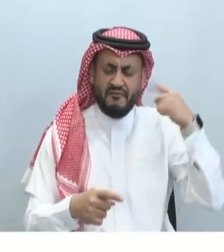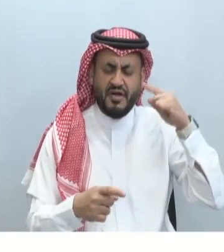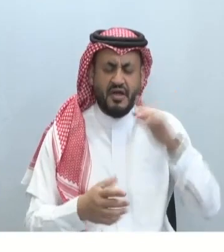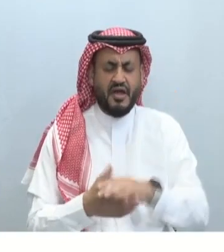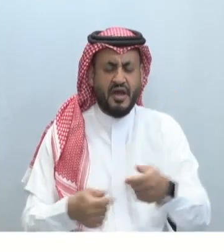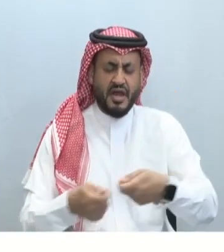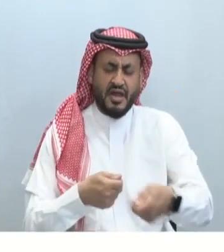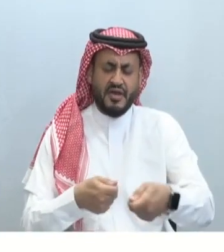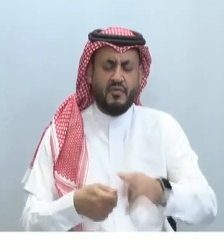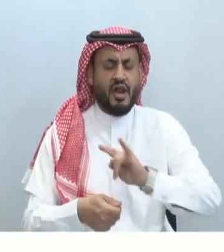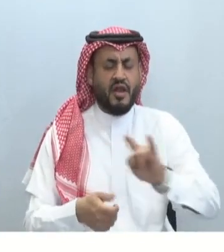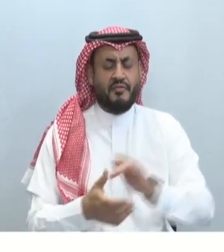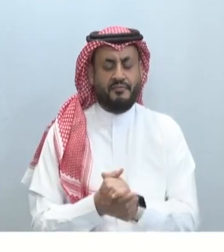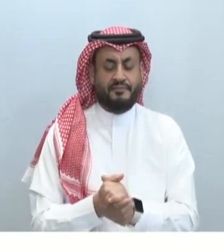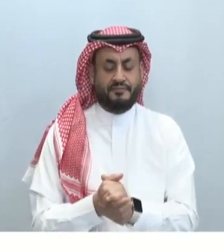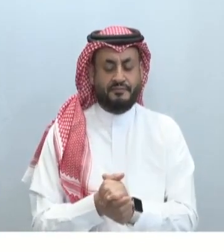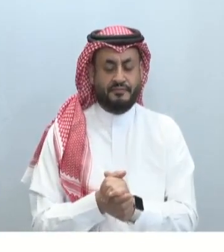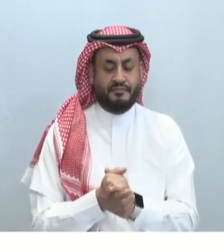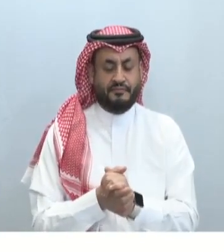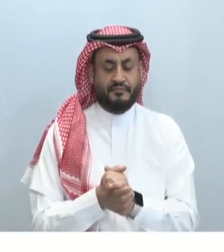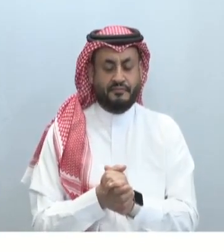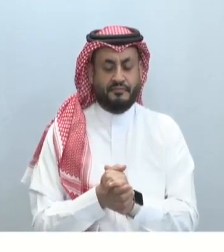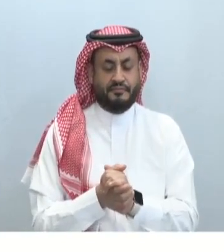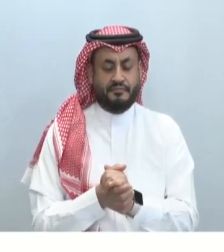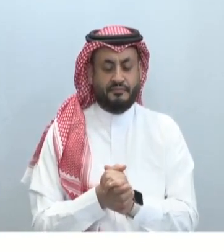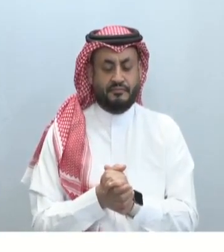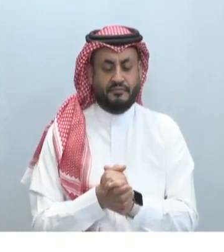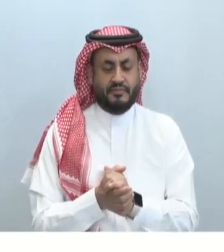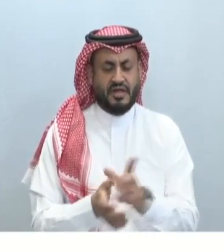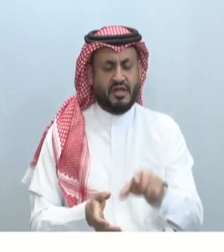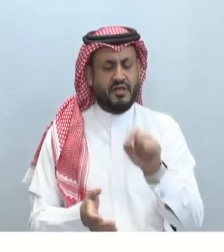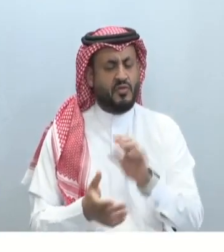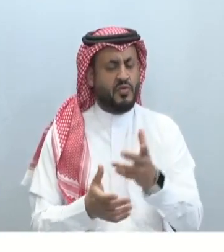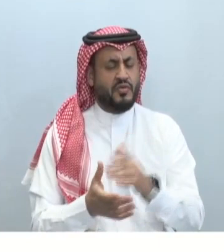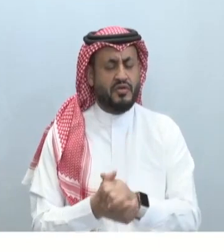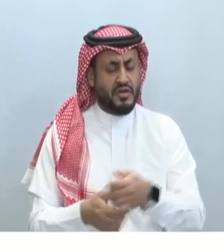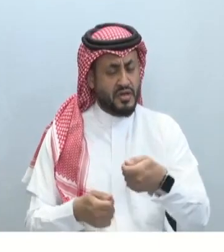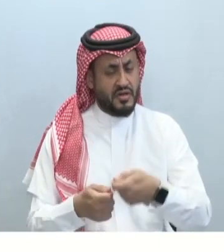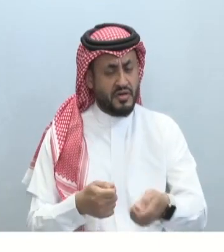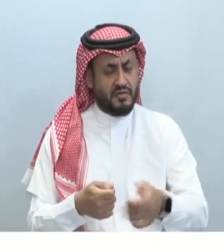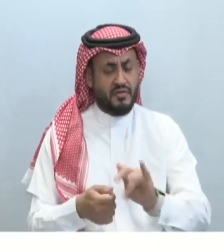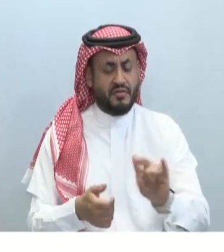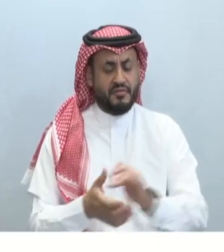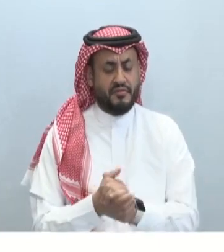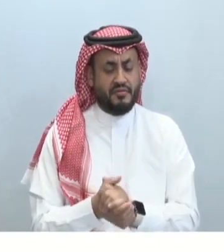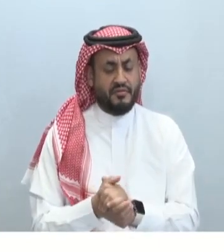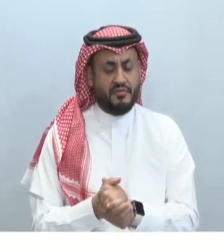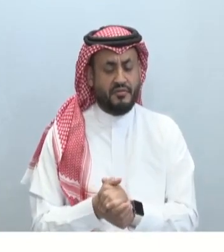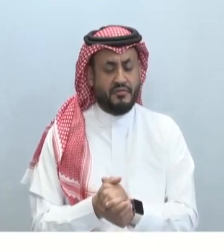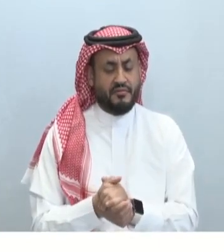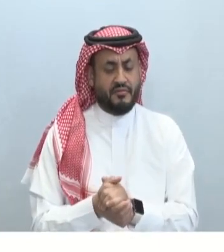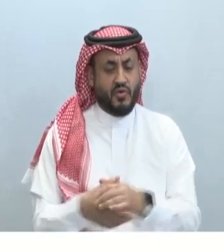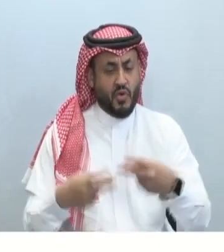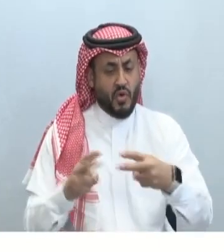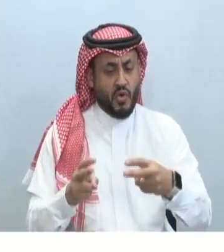لاحظوا تمكن المتبايعان اثنائها من اختيار الانسب لهما من امضاء من امضاء